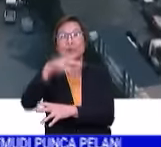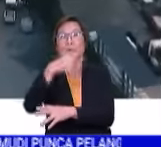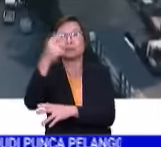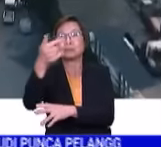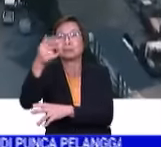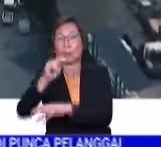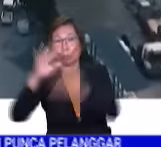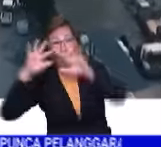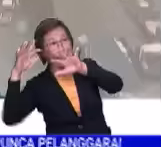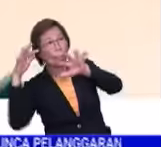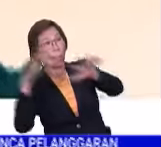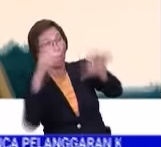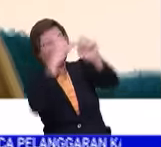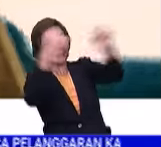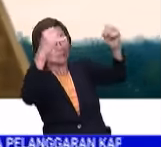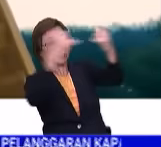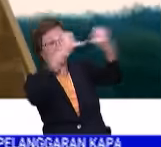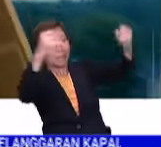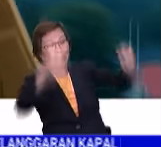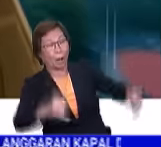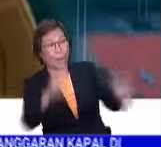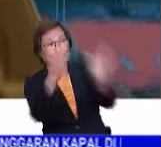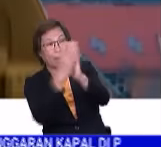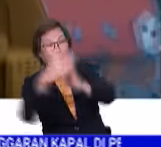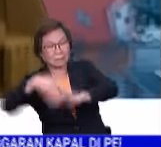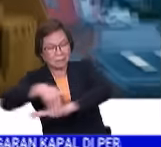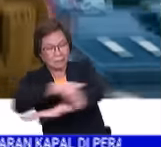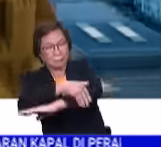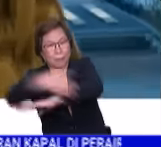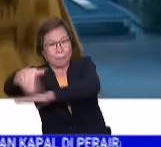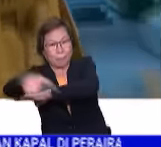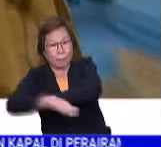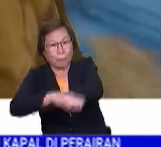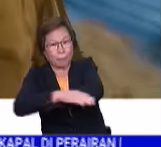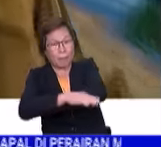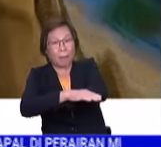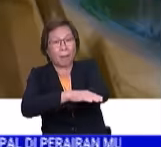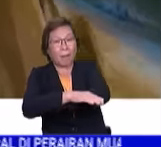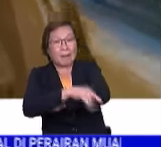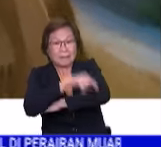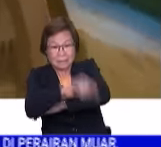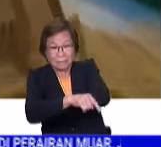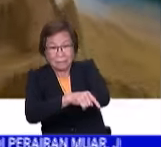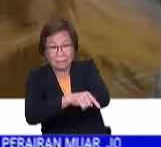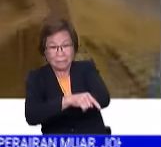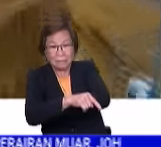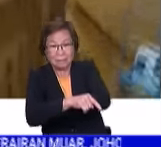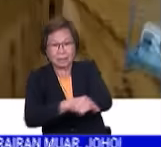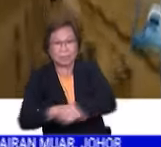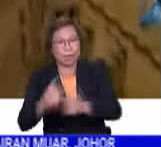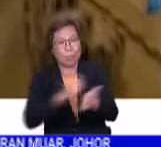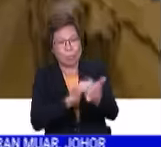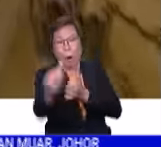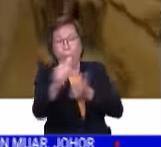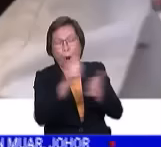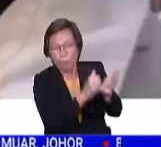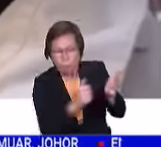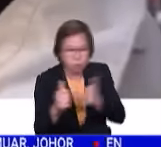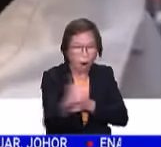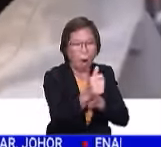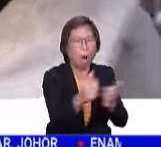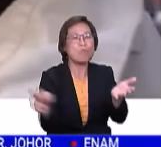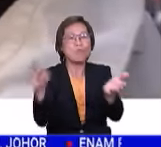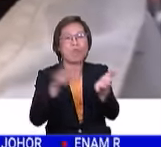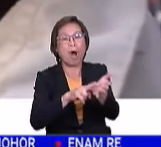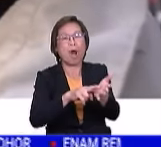ramai. Istana yang dibina di sebuah bandar tepi pantai di Blok Husdeiman ini mengatasi rekod istana dibina di Jerman